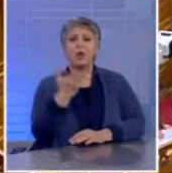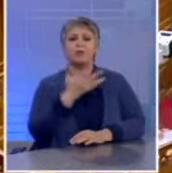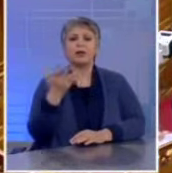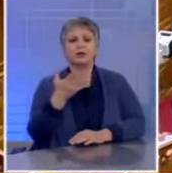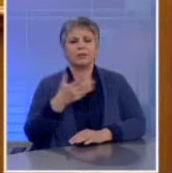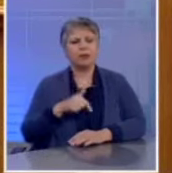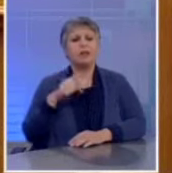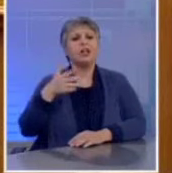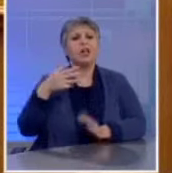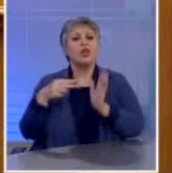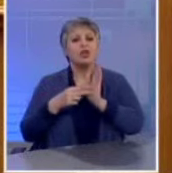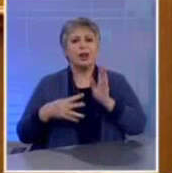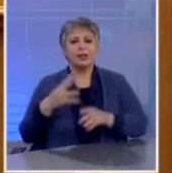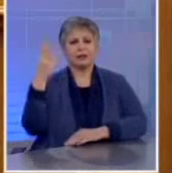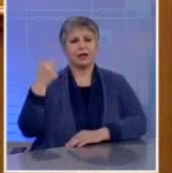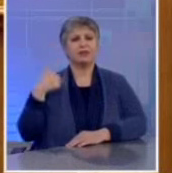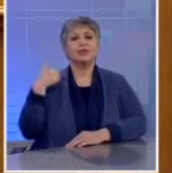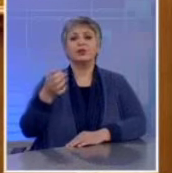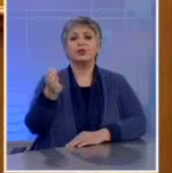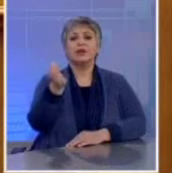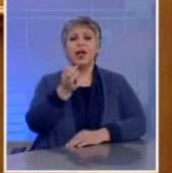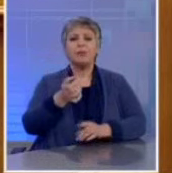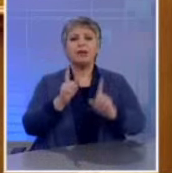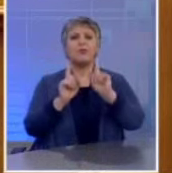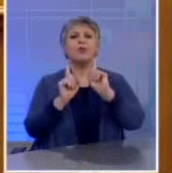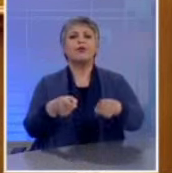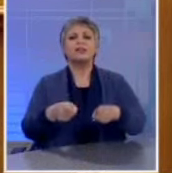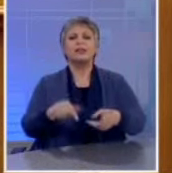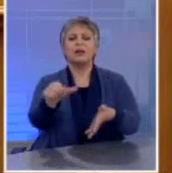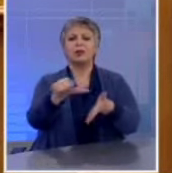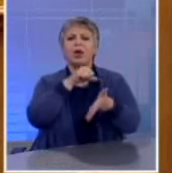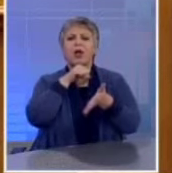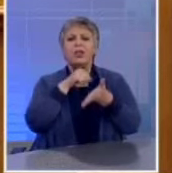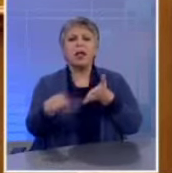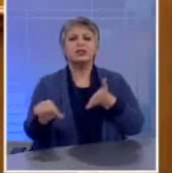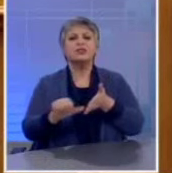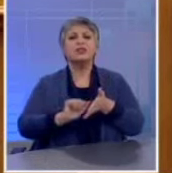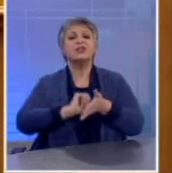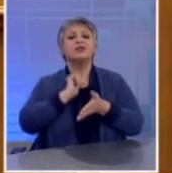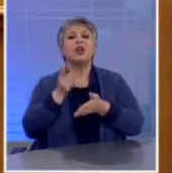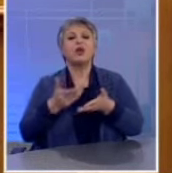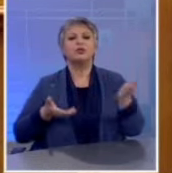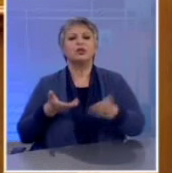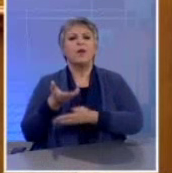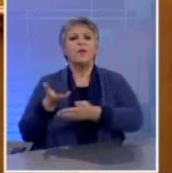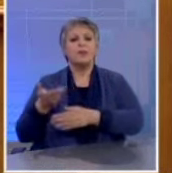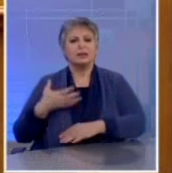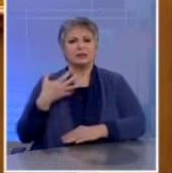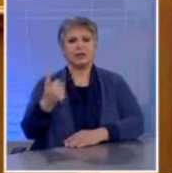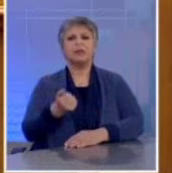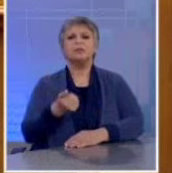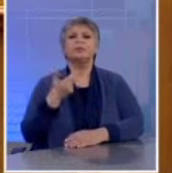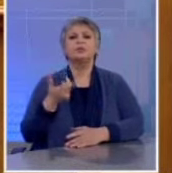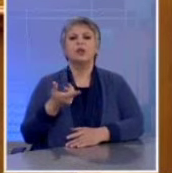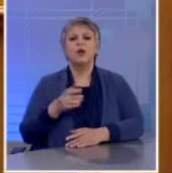4255-2014 έπαυσαν όλες οι ποινικές διώξεις που αφορούσαν τη διάθεση πόρων. Παρακαλώ, του ΟΑΕ, του Οργανισμού Ασφάλισης